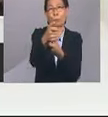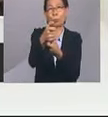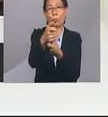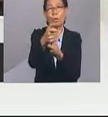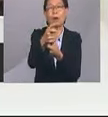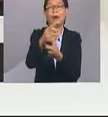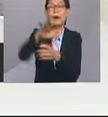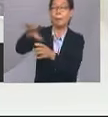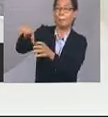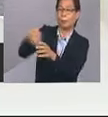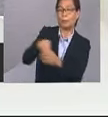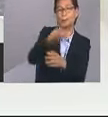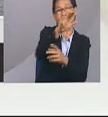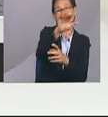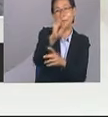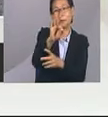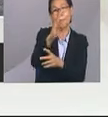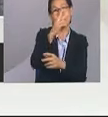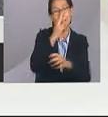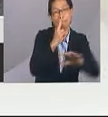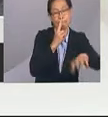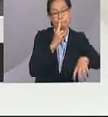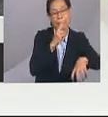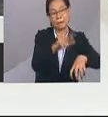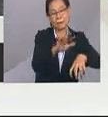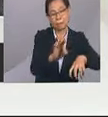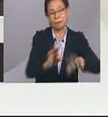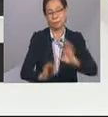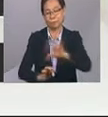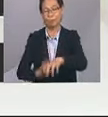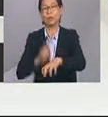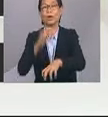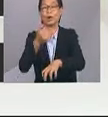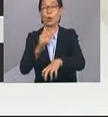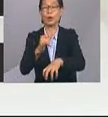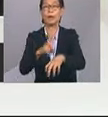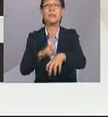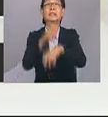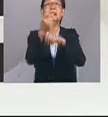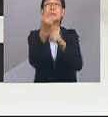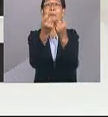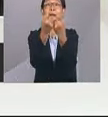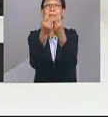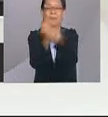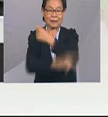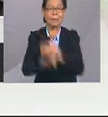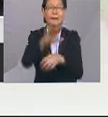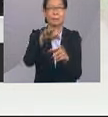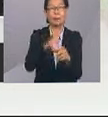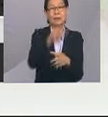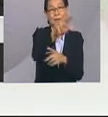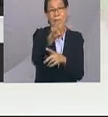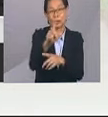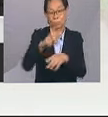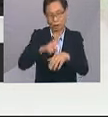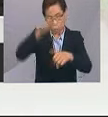yang meliputi 39 zon merah dan zon kuning di 11 negeri termasuk 31 operasi